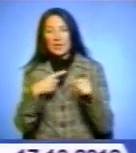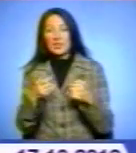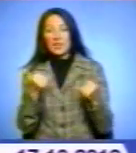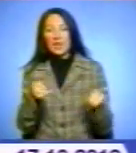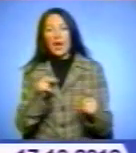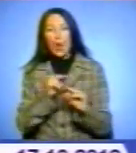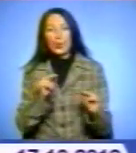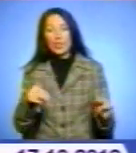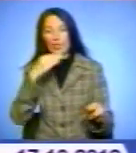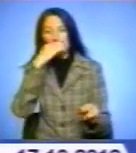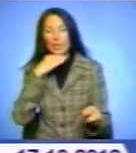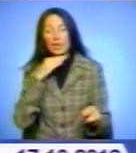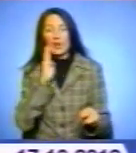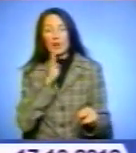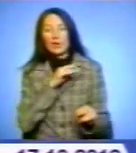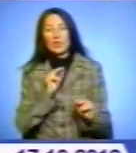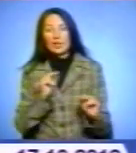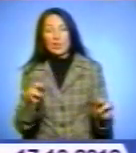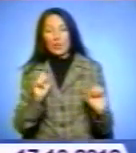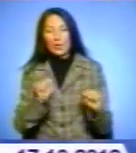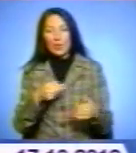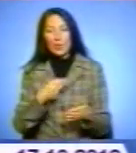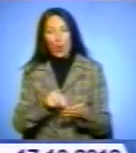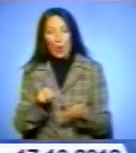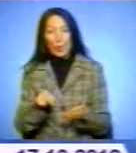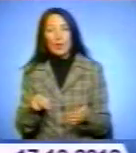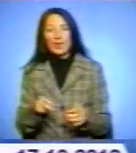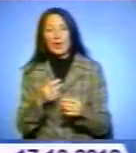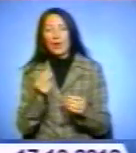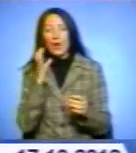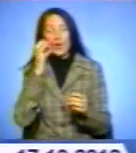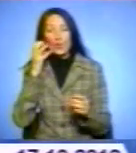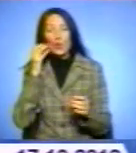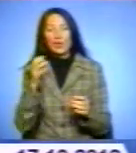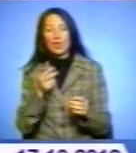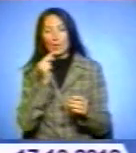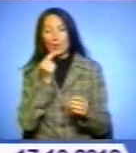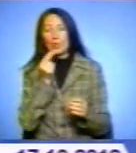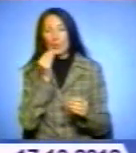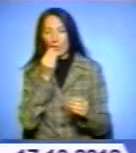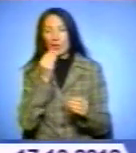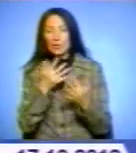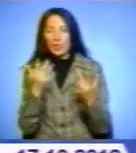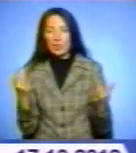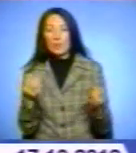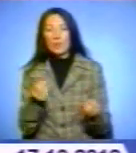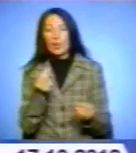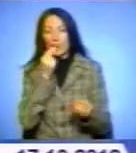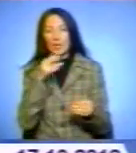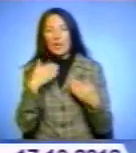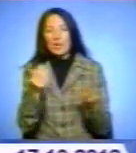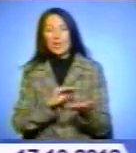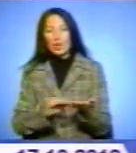вчителів. Придбати можна було фрукти, солодощі, вареники, налисники, помпахи, пиріжки. Пригощали і наших журналістів. Сюжет